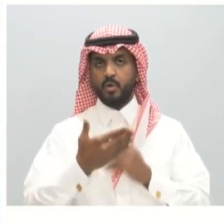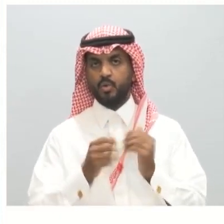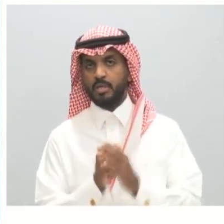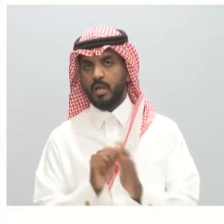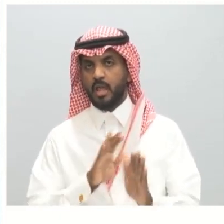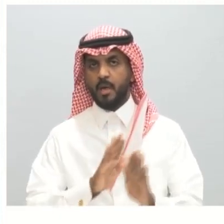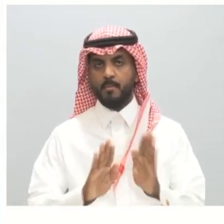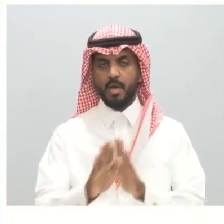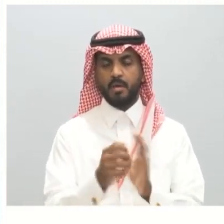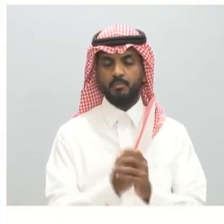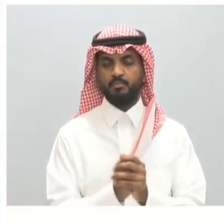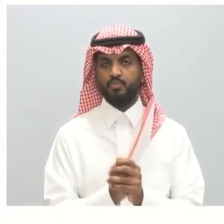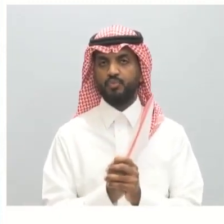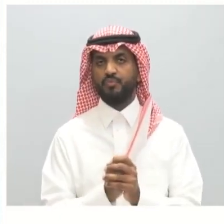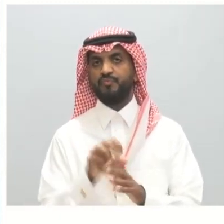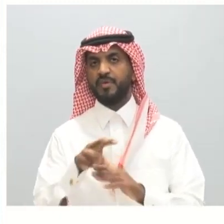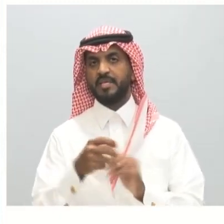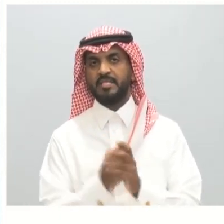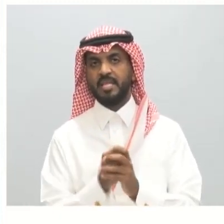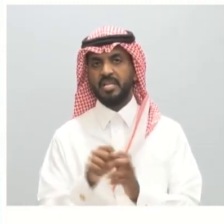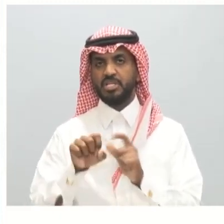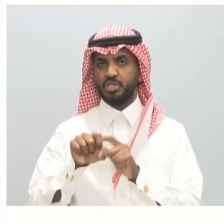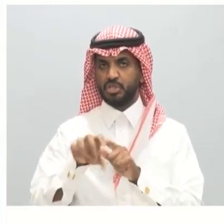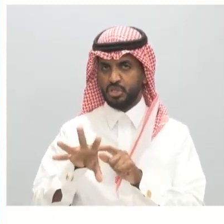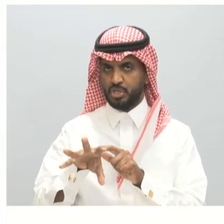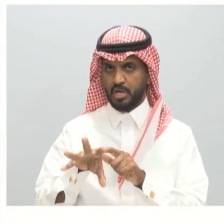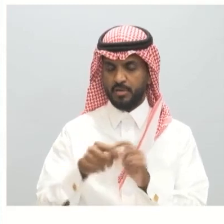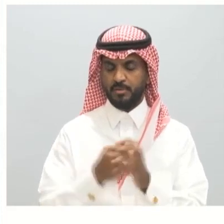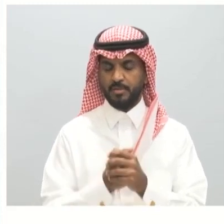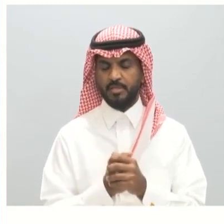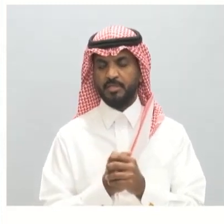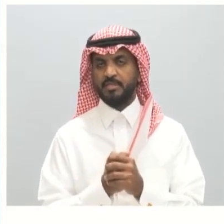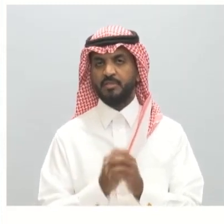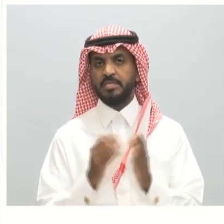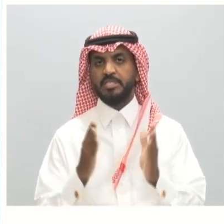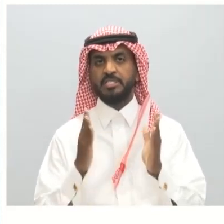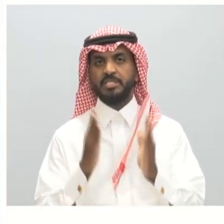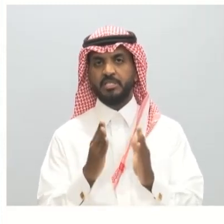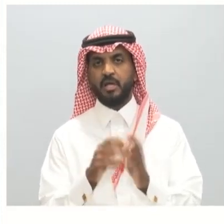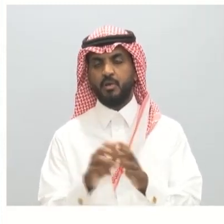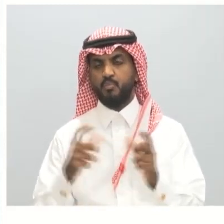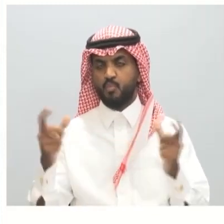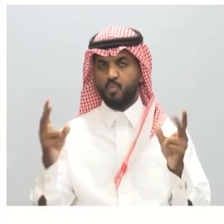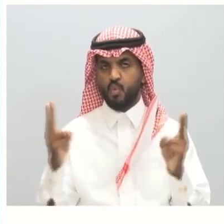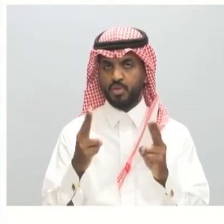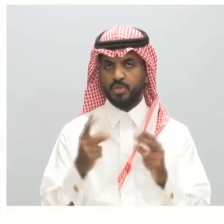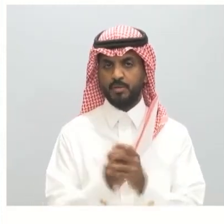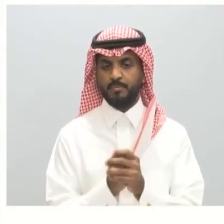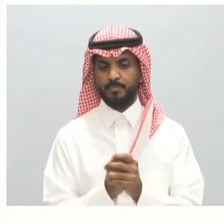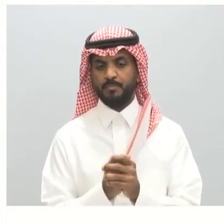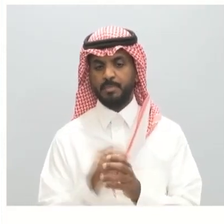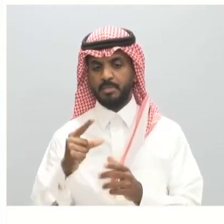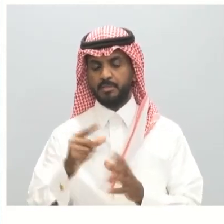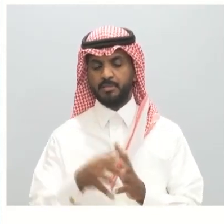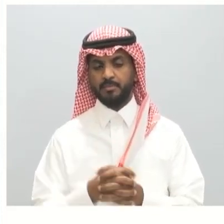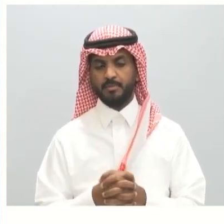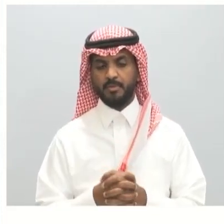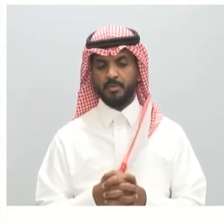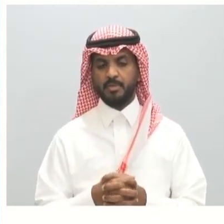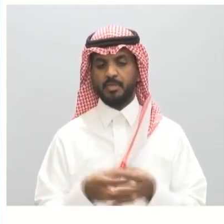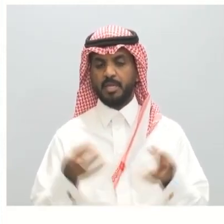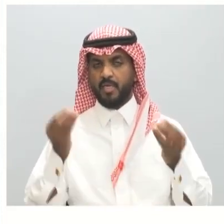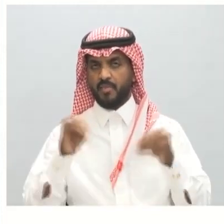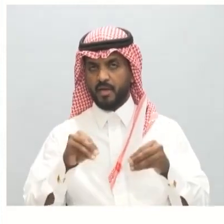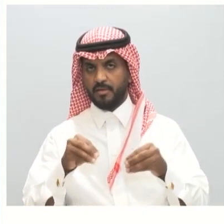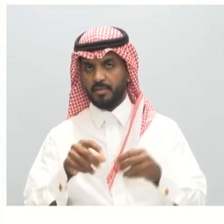في فئات الاستشعار في اتجاه المواجهه لنظام القياده بالدرجات نضع